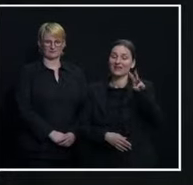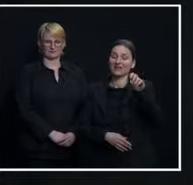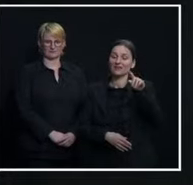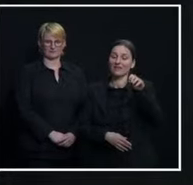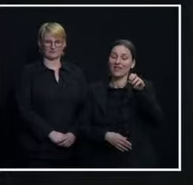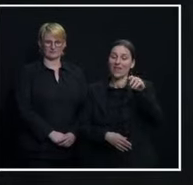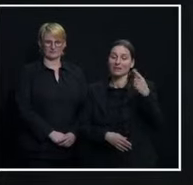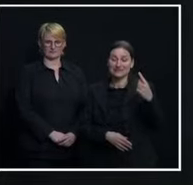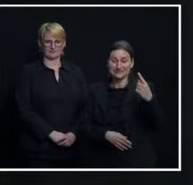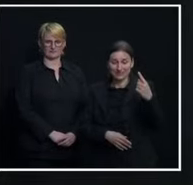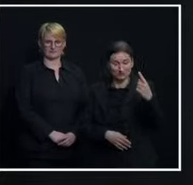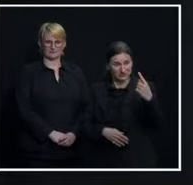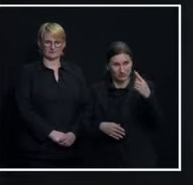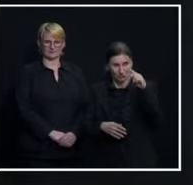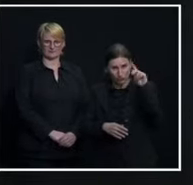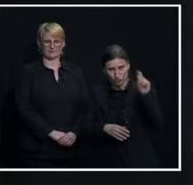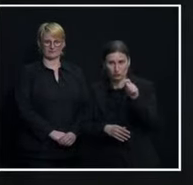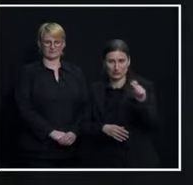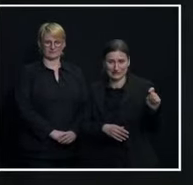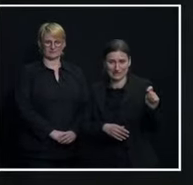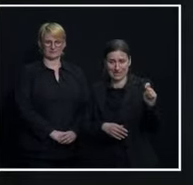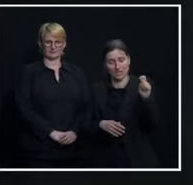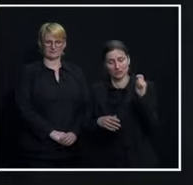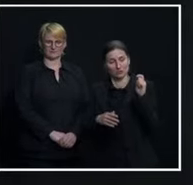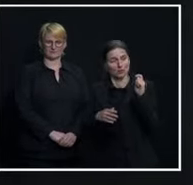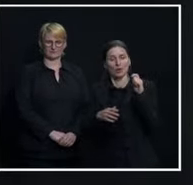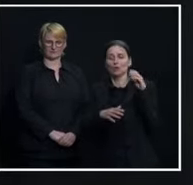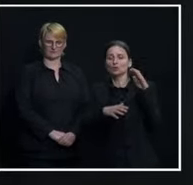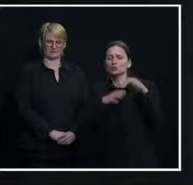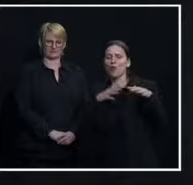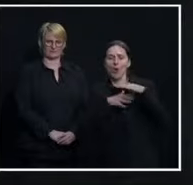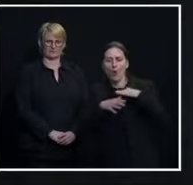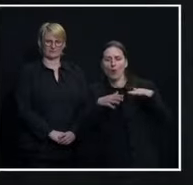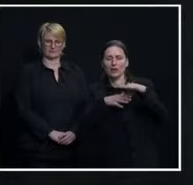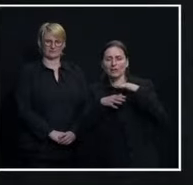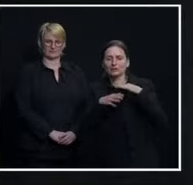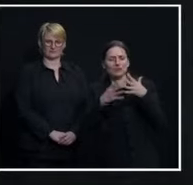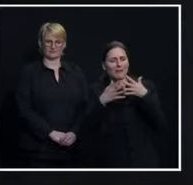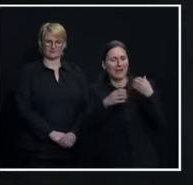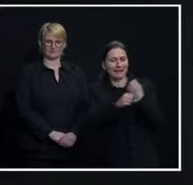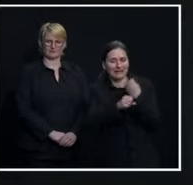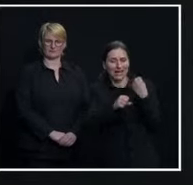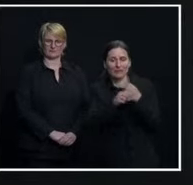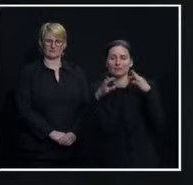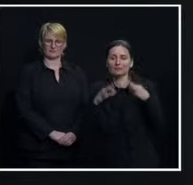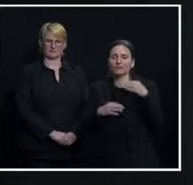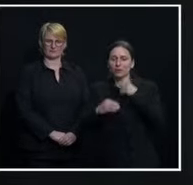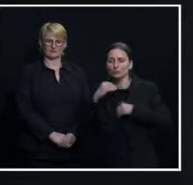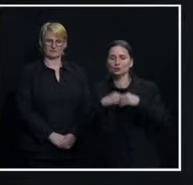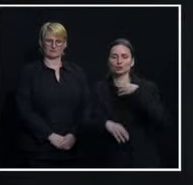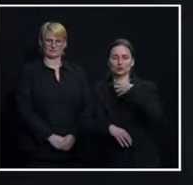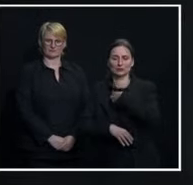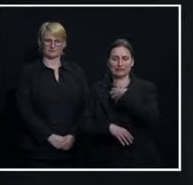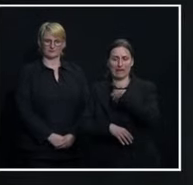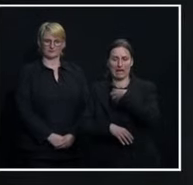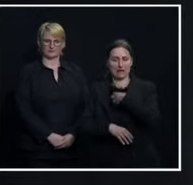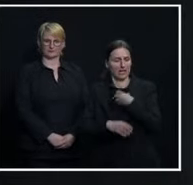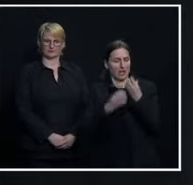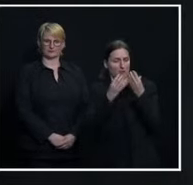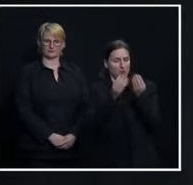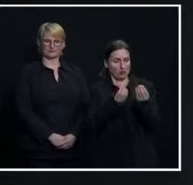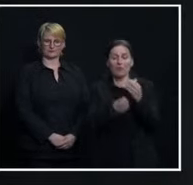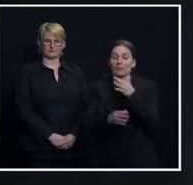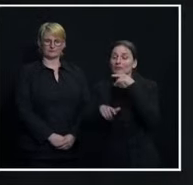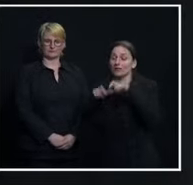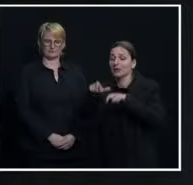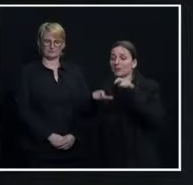USA gearbeitet hat, eine ganz tolle Frau, die dann eine psychische Erkrankung bekommen hat, was ganz vielen Menschen heute ja auch immer noch, bei vielen Menschen